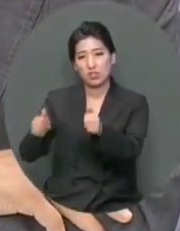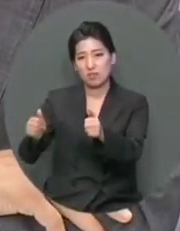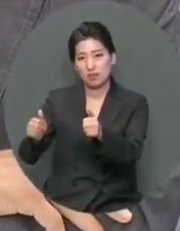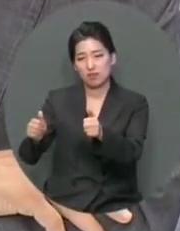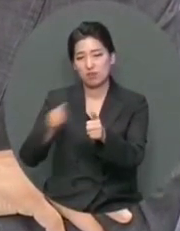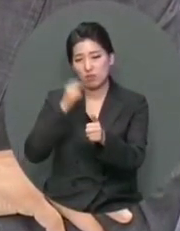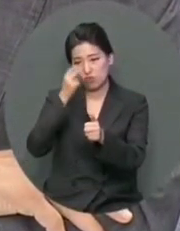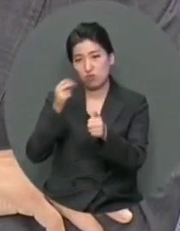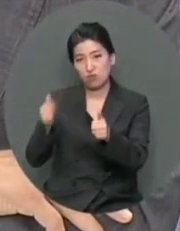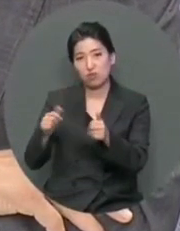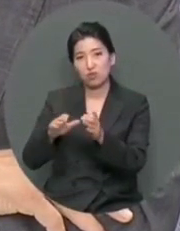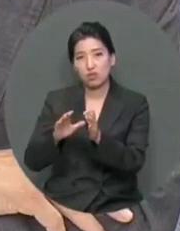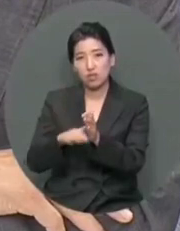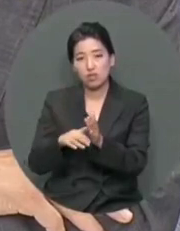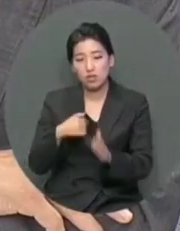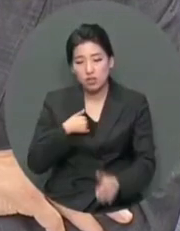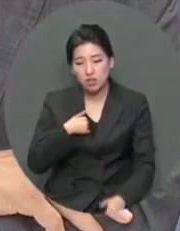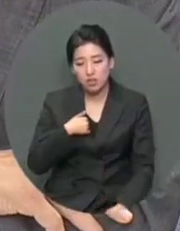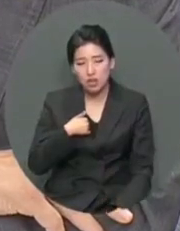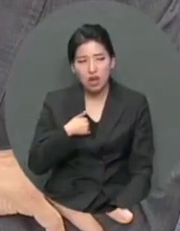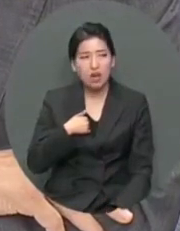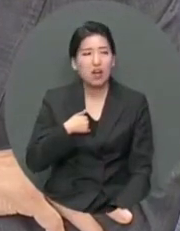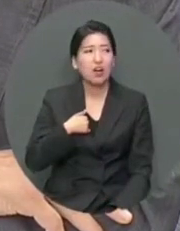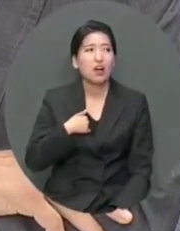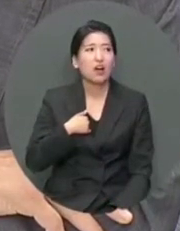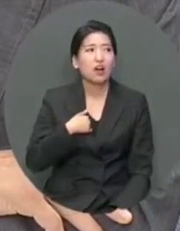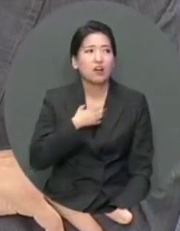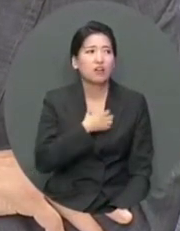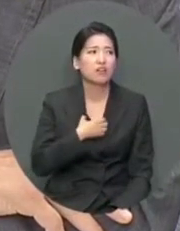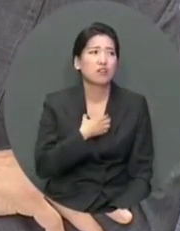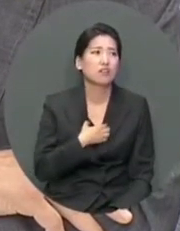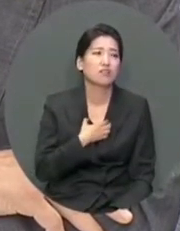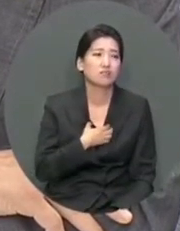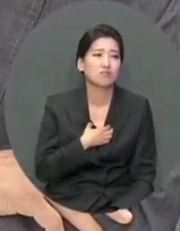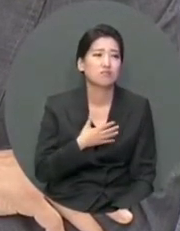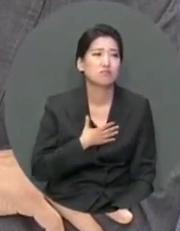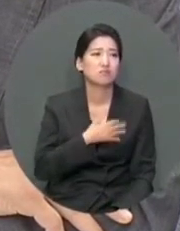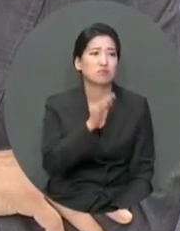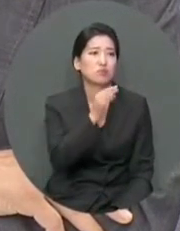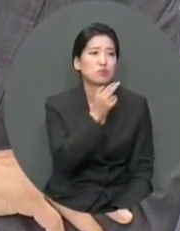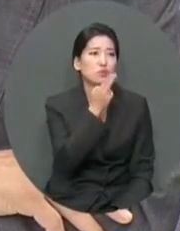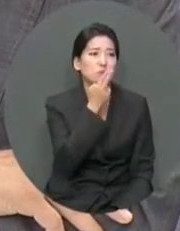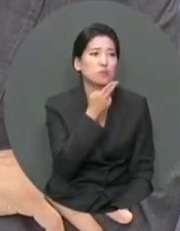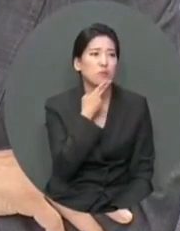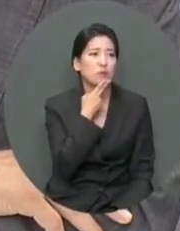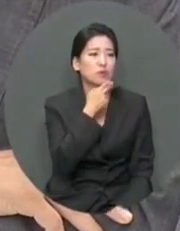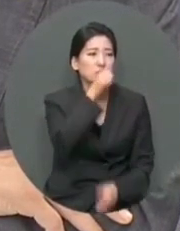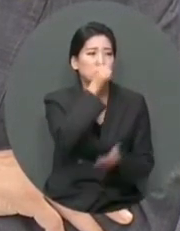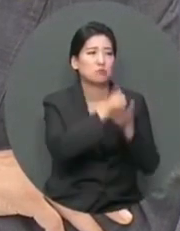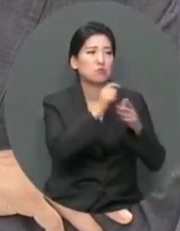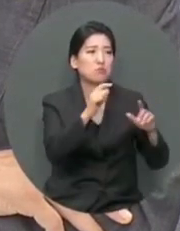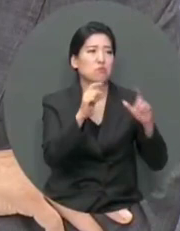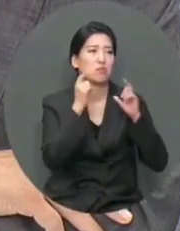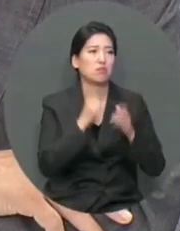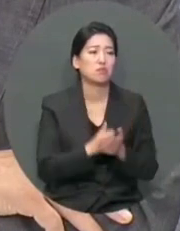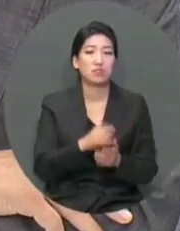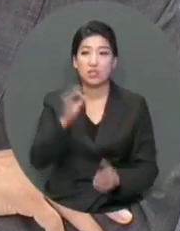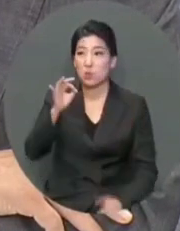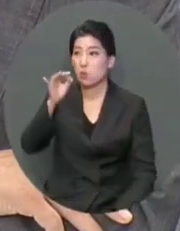때 가장 먼저 떠오르는 게 유전무죄, 무전유죄. 그게